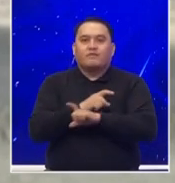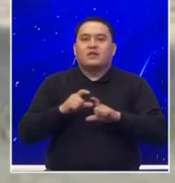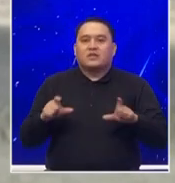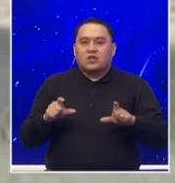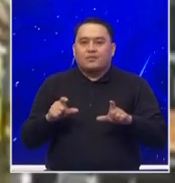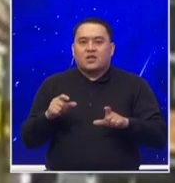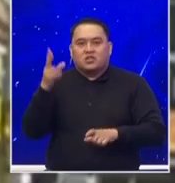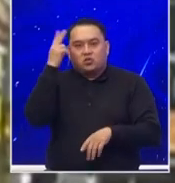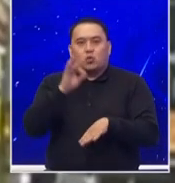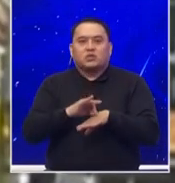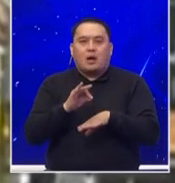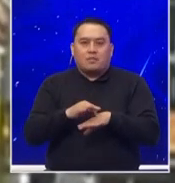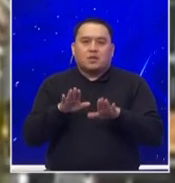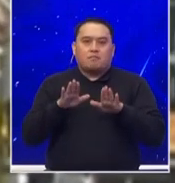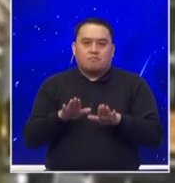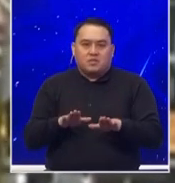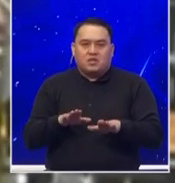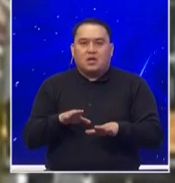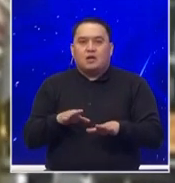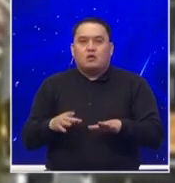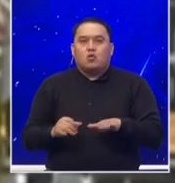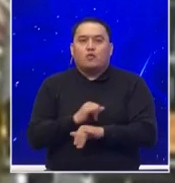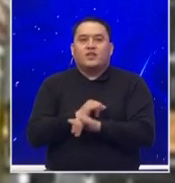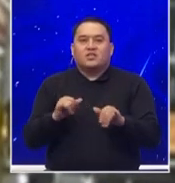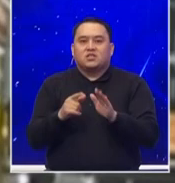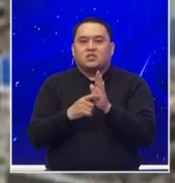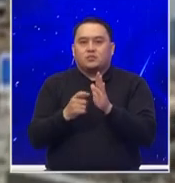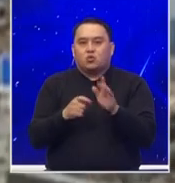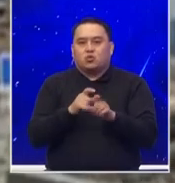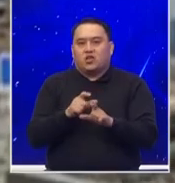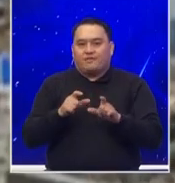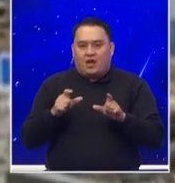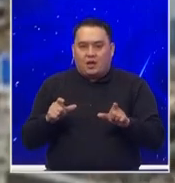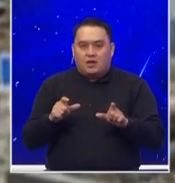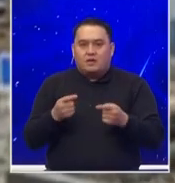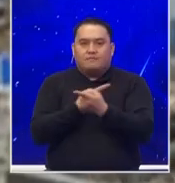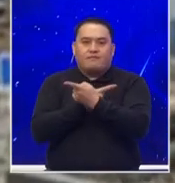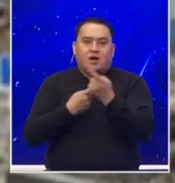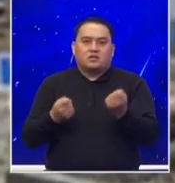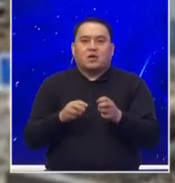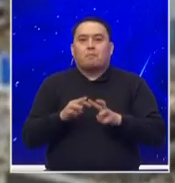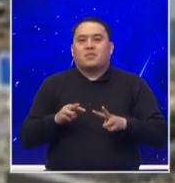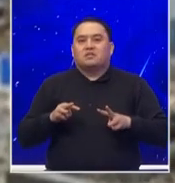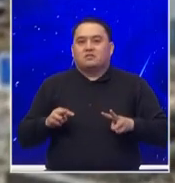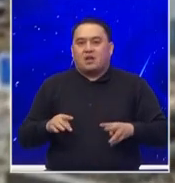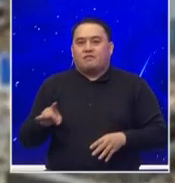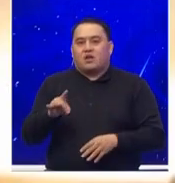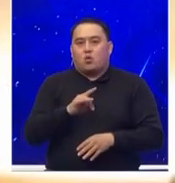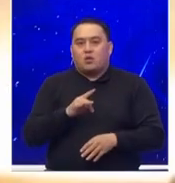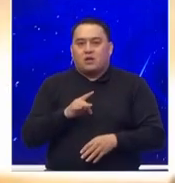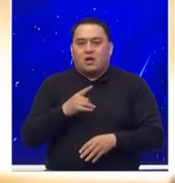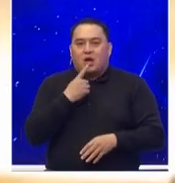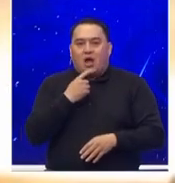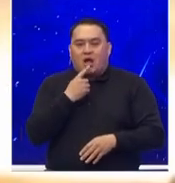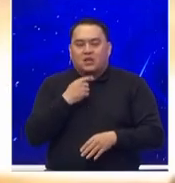стационарах. Число зараженных на месторождении Тенгиз превысило 700 человек. Однако, по информации Минздрава, регион вышел